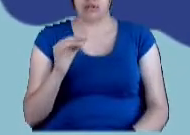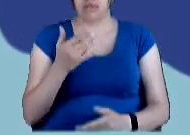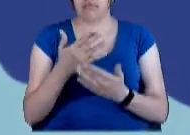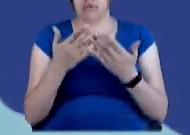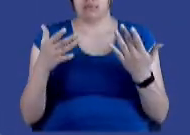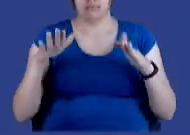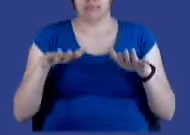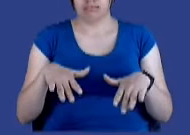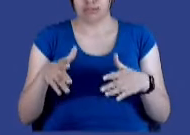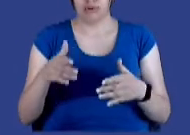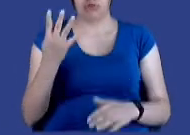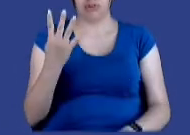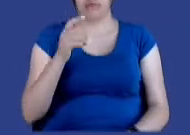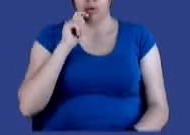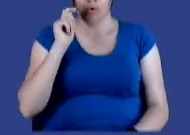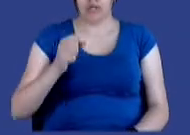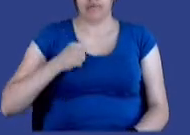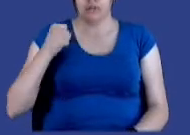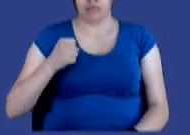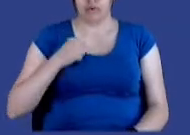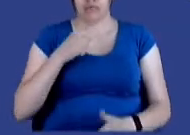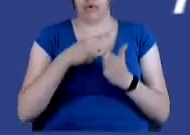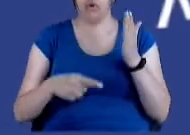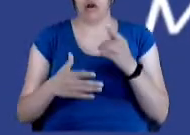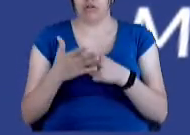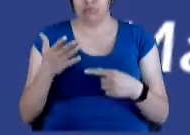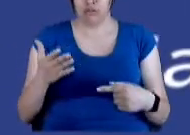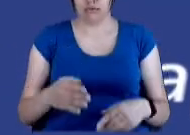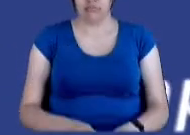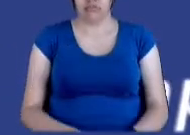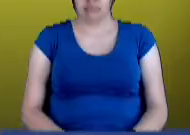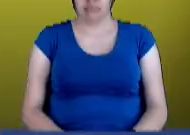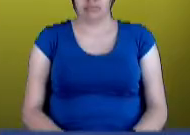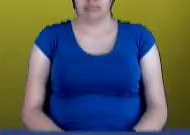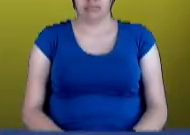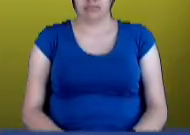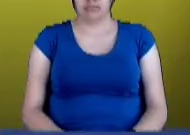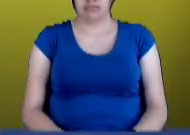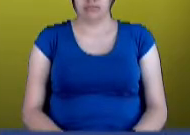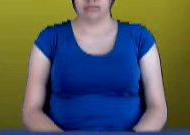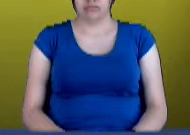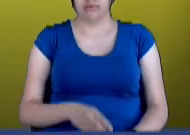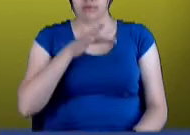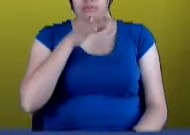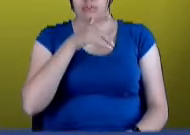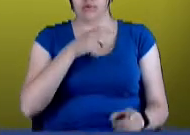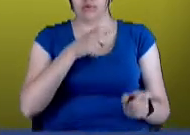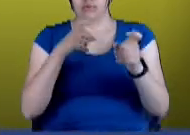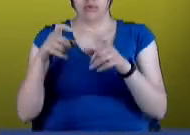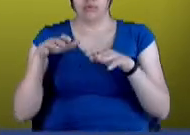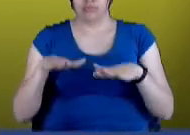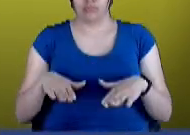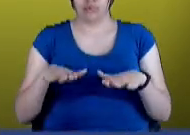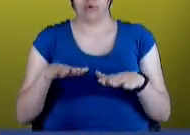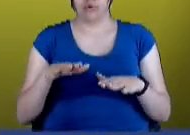інших населених пунктів. Четверо українських військових отримали поранення. Під час обстрілів опорних пунктів підрозділів об'єднаних